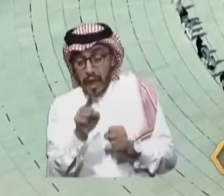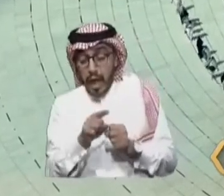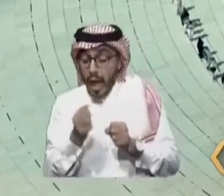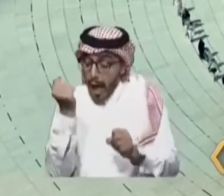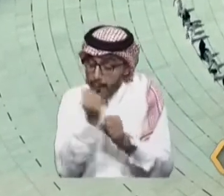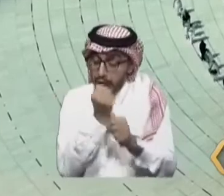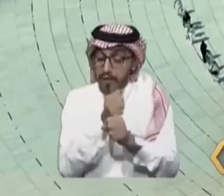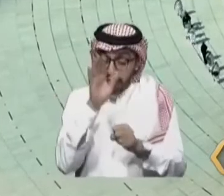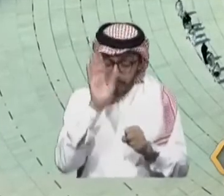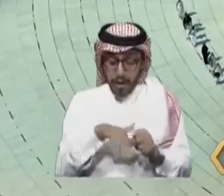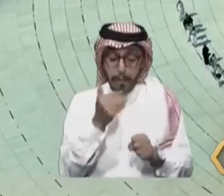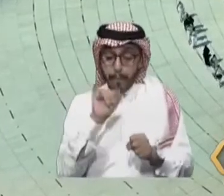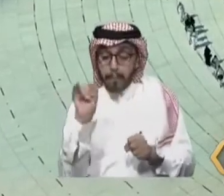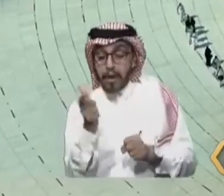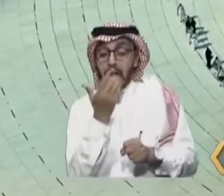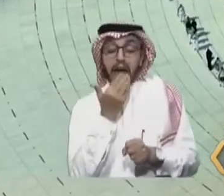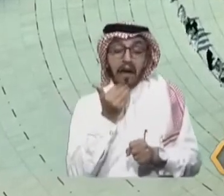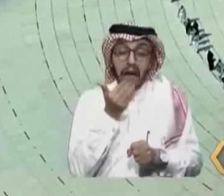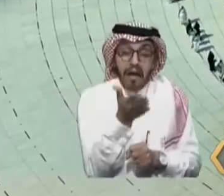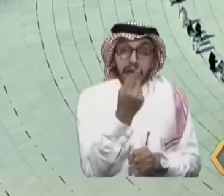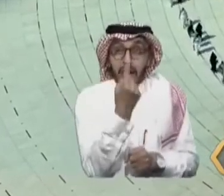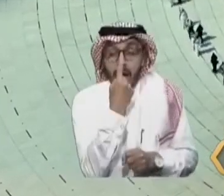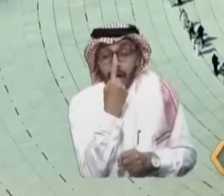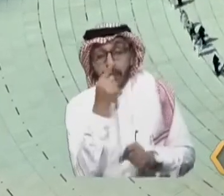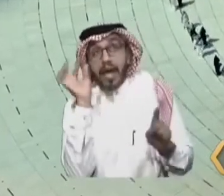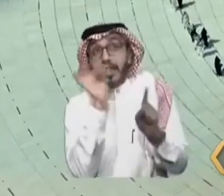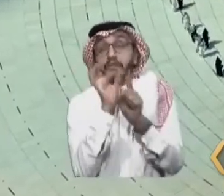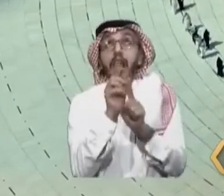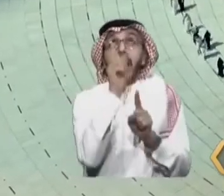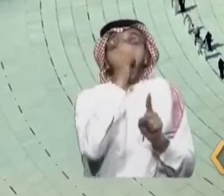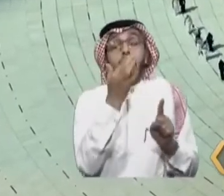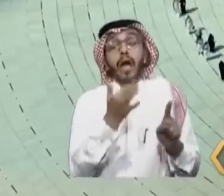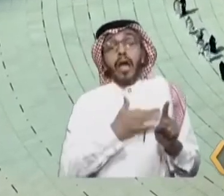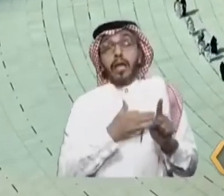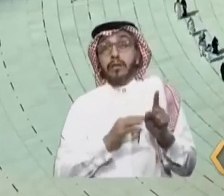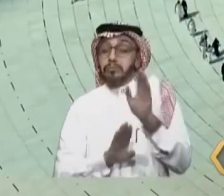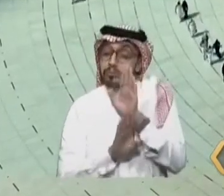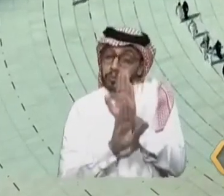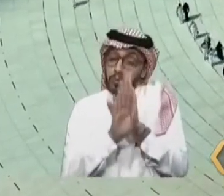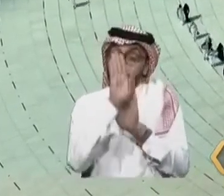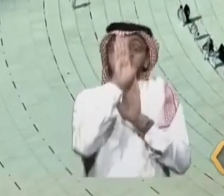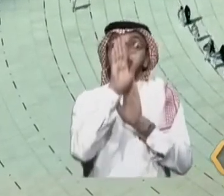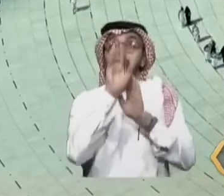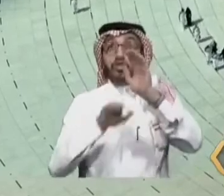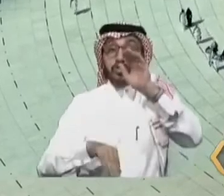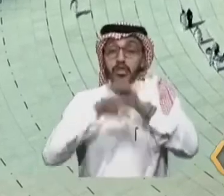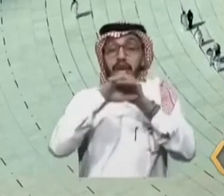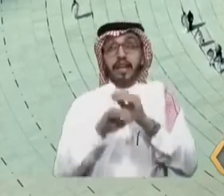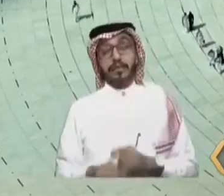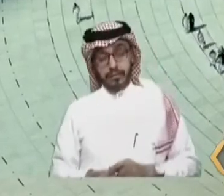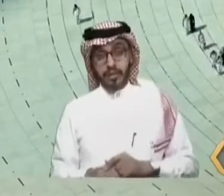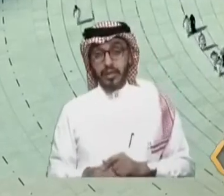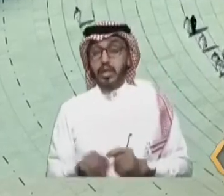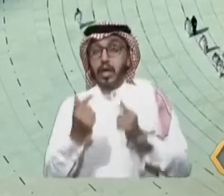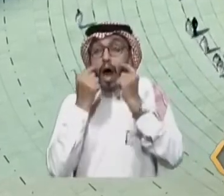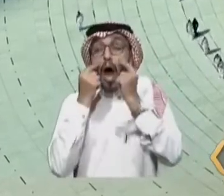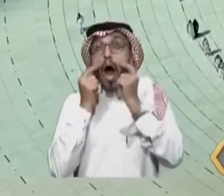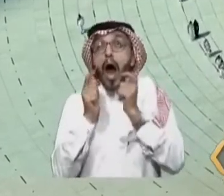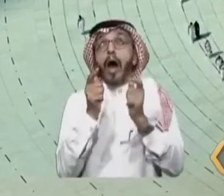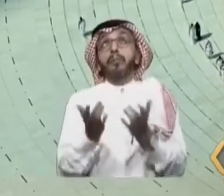عنه من خير ترضون به ربكم، وتعلو به درجاتكم، وتبلغون به